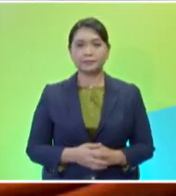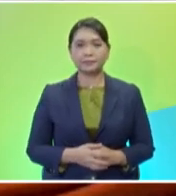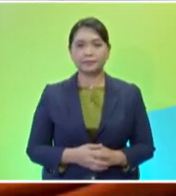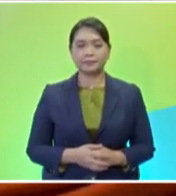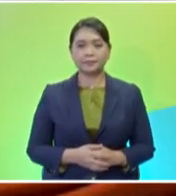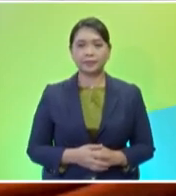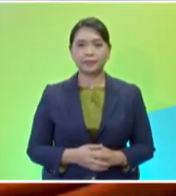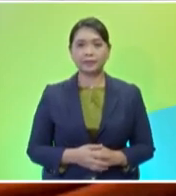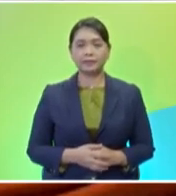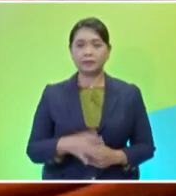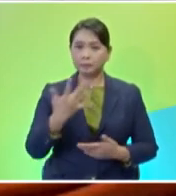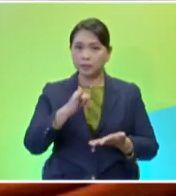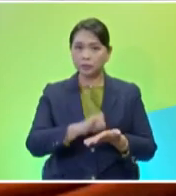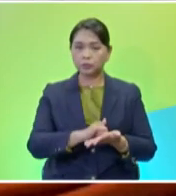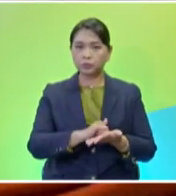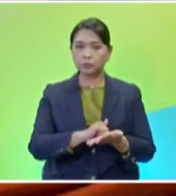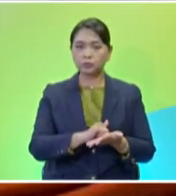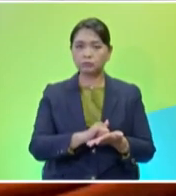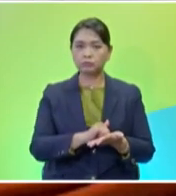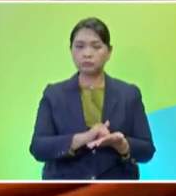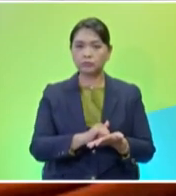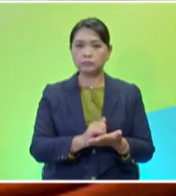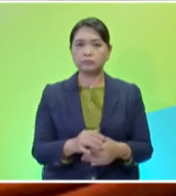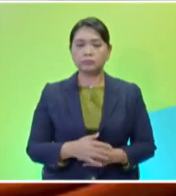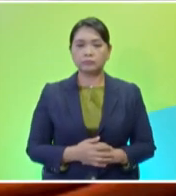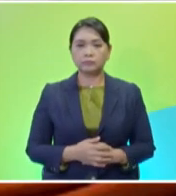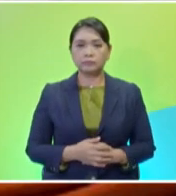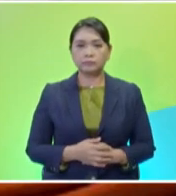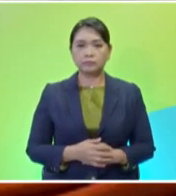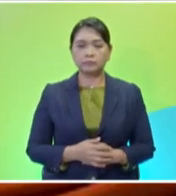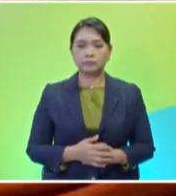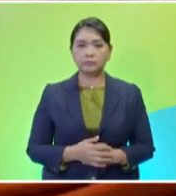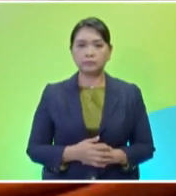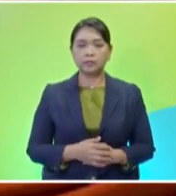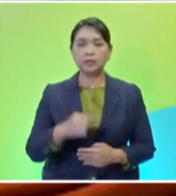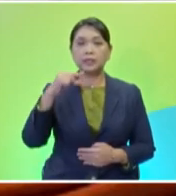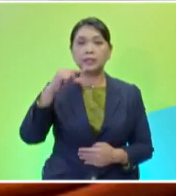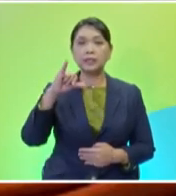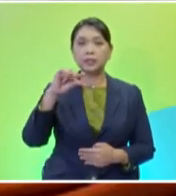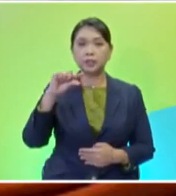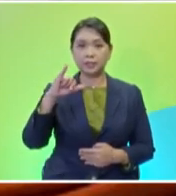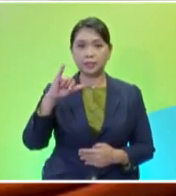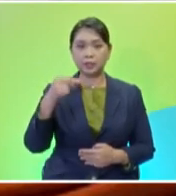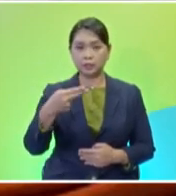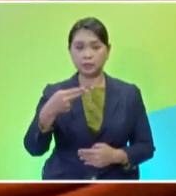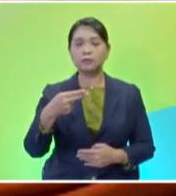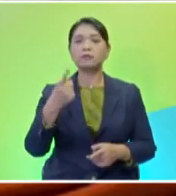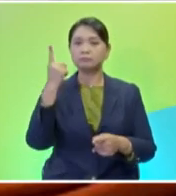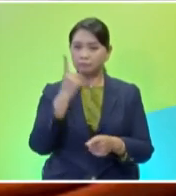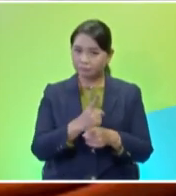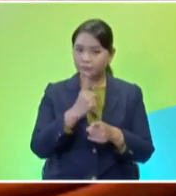bersungguh-sungguh memikirkan ideal keraian yang terbaik untuk Prabu gigih 5 Wah juga